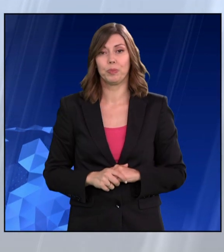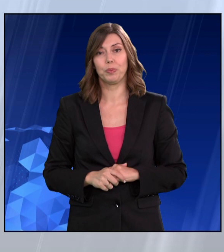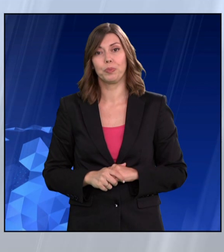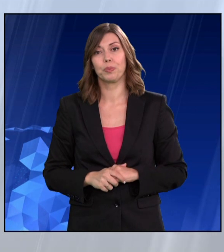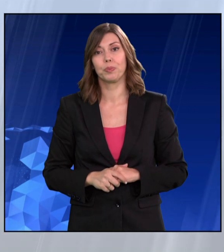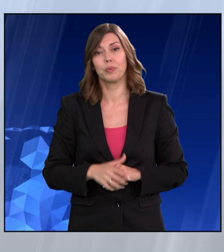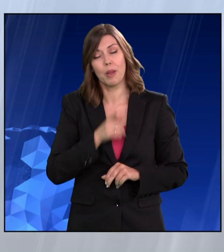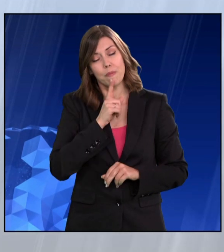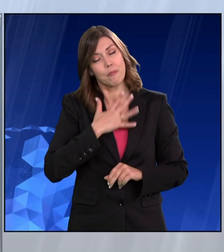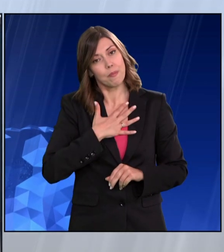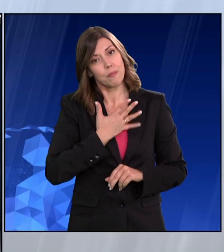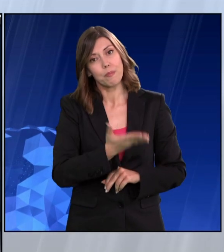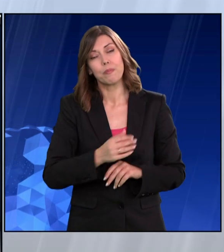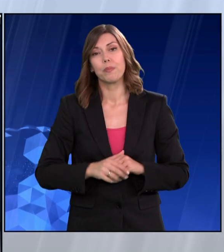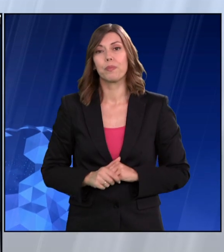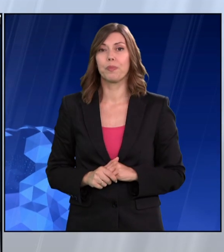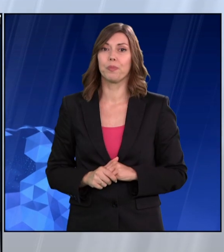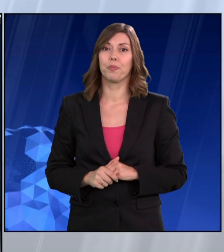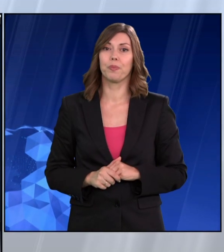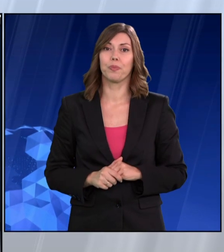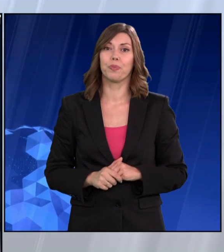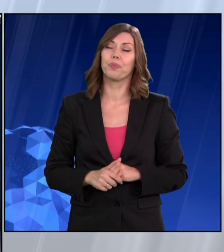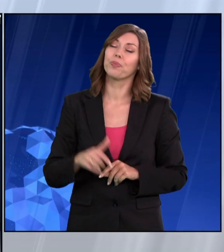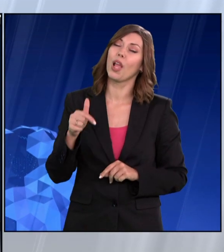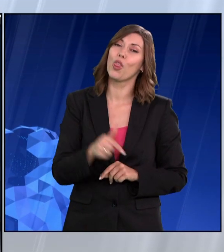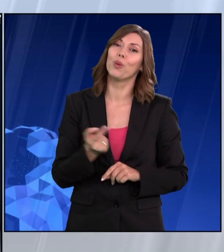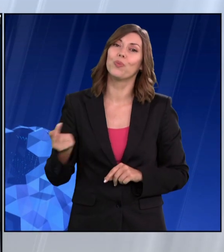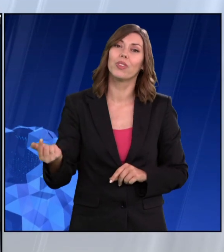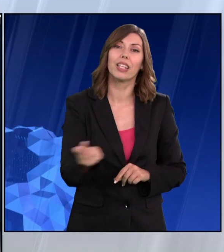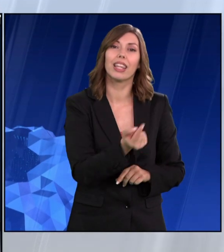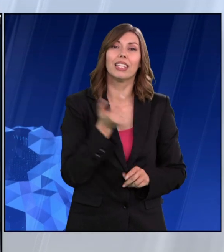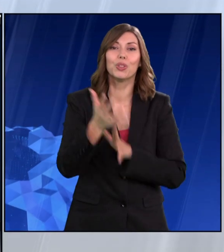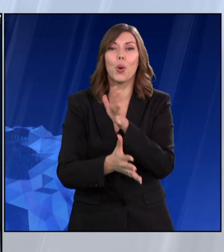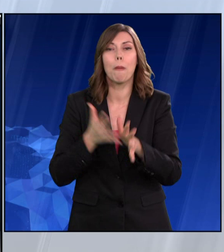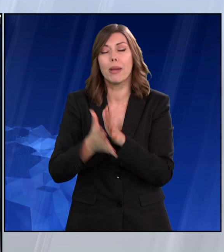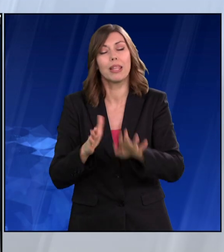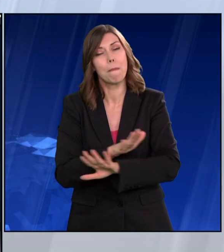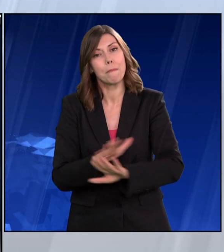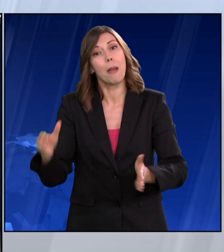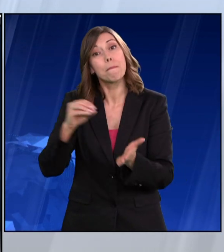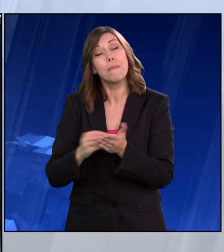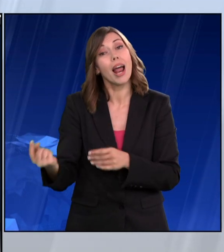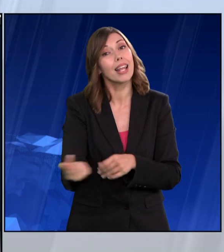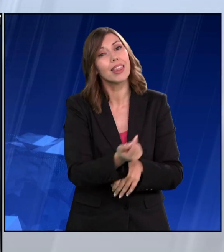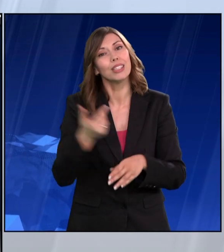δελτίο μας. Καλή συνέχεια. Κυρίες και κύριοι, εδώ το δελτίο μας ολοκληρώθηκε και πάλι μαζί στις 9